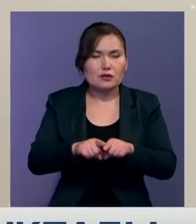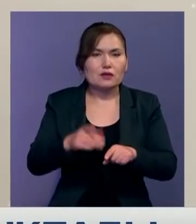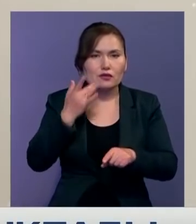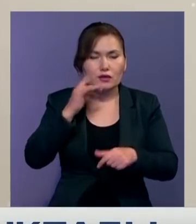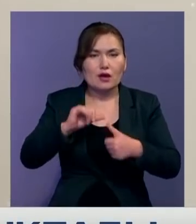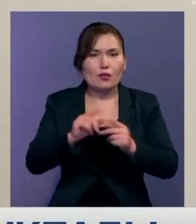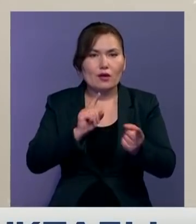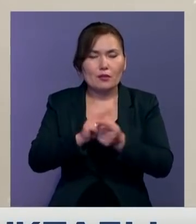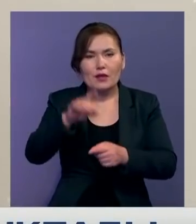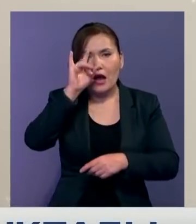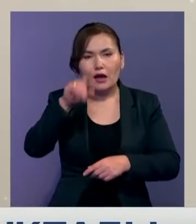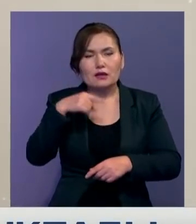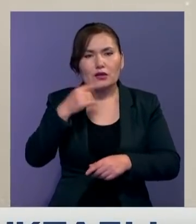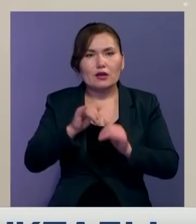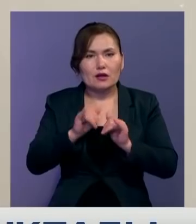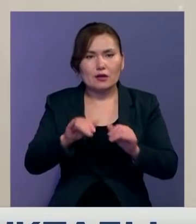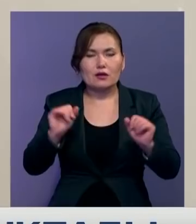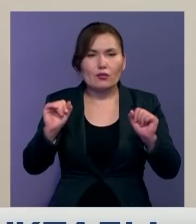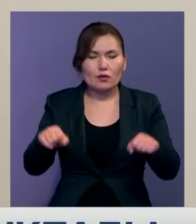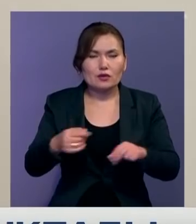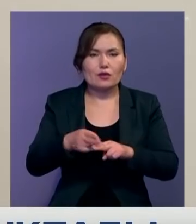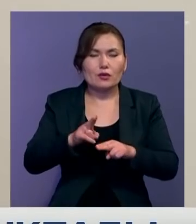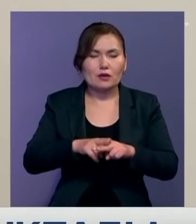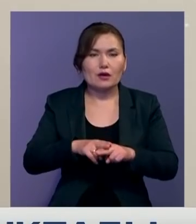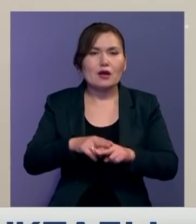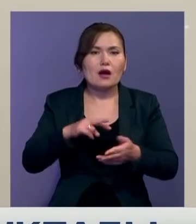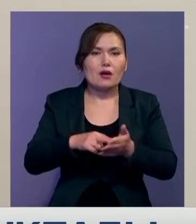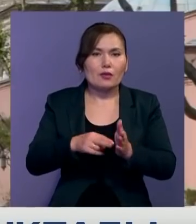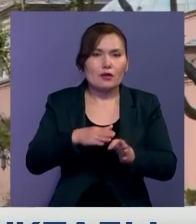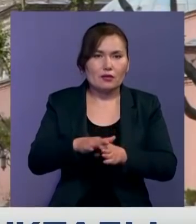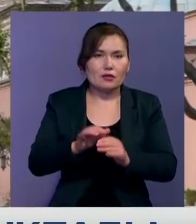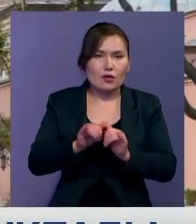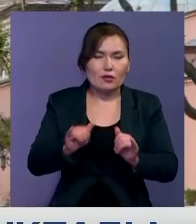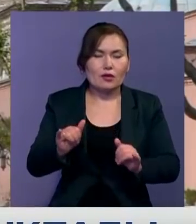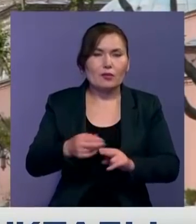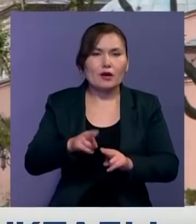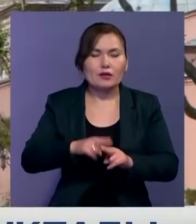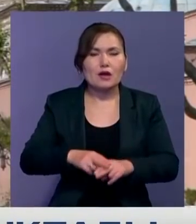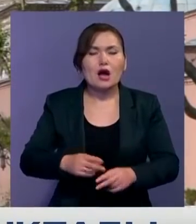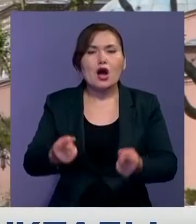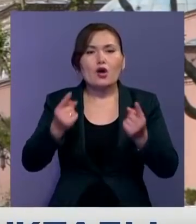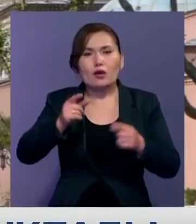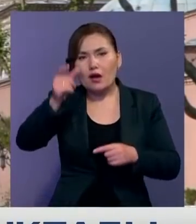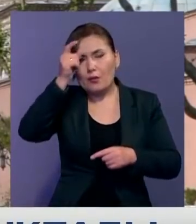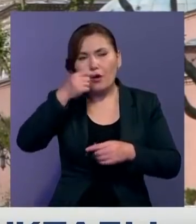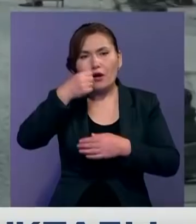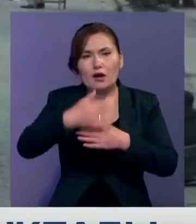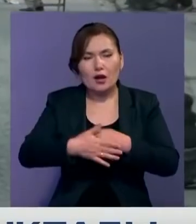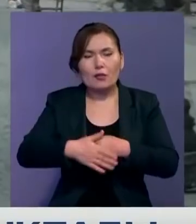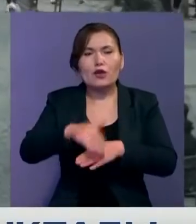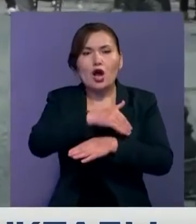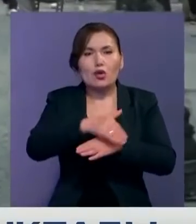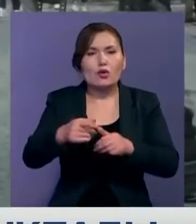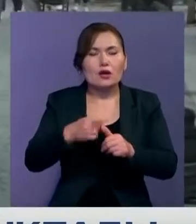отырсақ, қазақ тіліне төсере түсеміз. Жаңа ынтымағымыз артатын болады. Ыстамбұл секілді алып мегаполисте көшеге есім